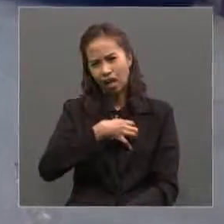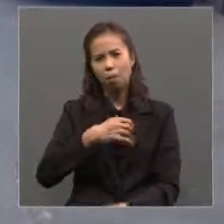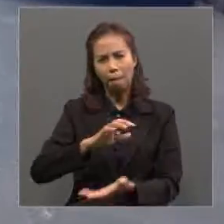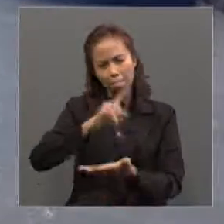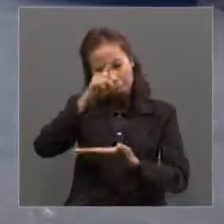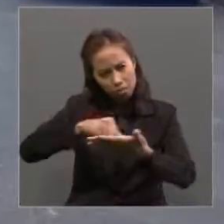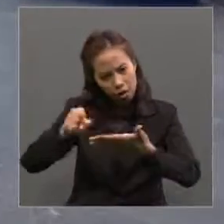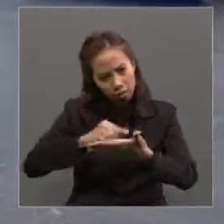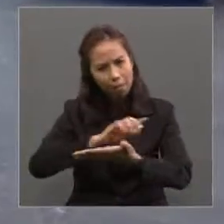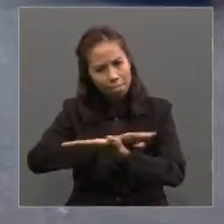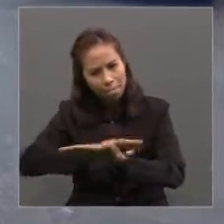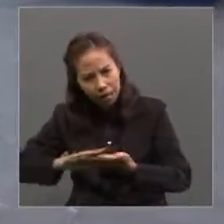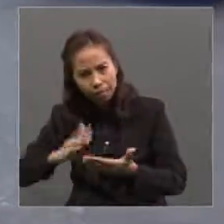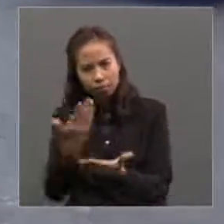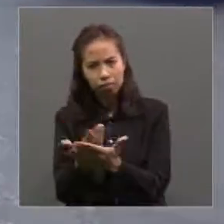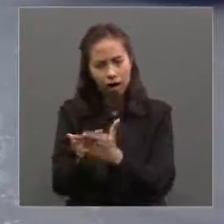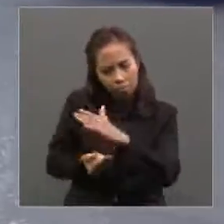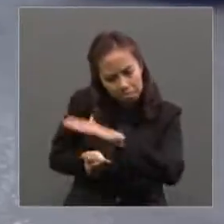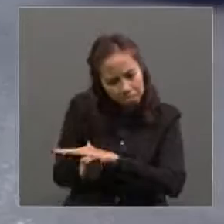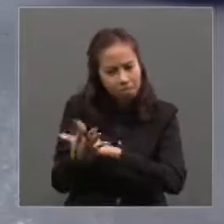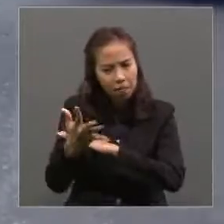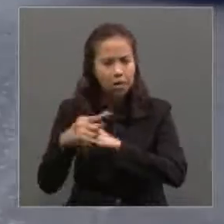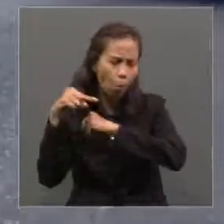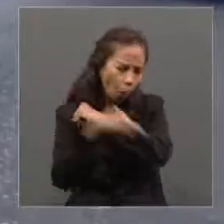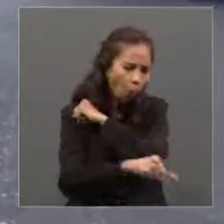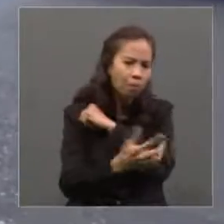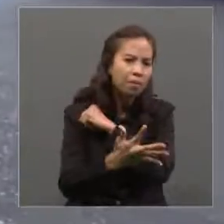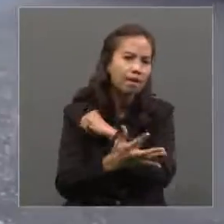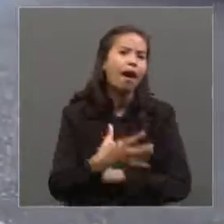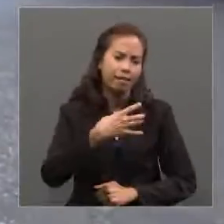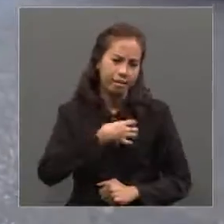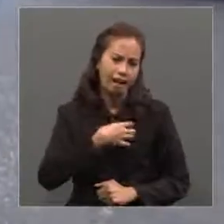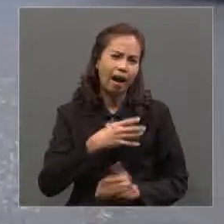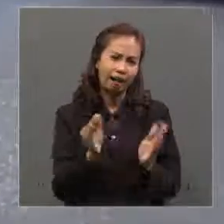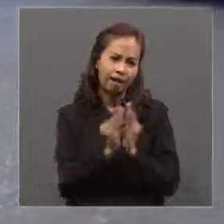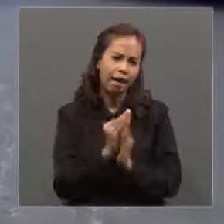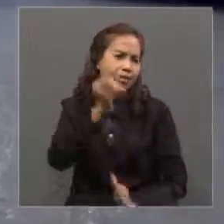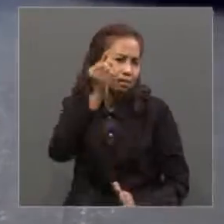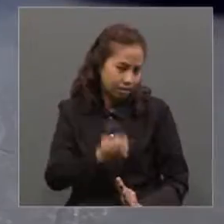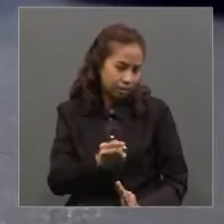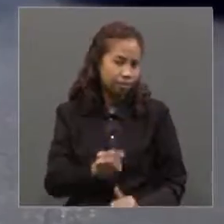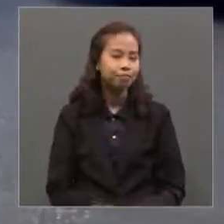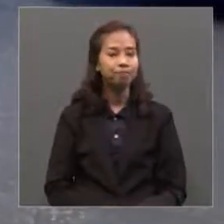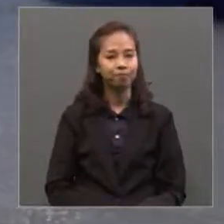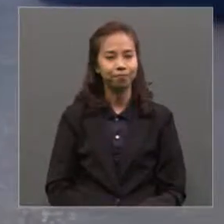มไม่มีการซื้อสิทธิ์ขายเสียงให้ส.ส.ที่ได้รับเลือกมาจากเสียงของประชาชนโดยแท้จริงค่ะ